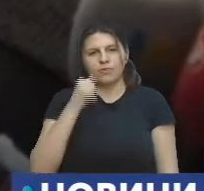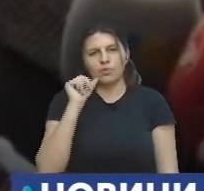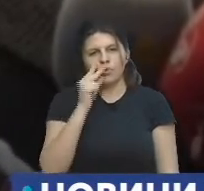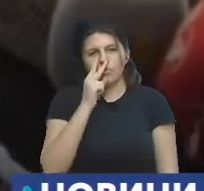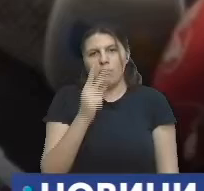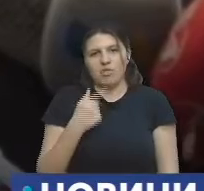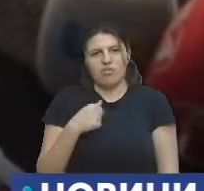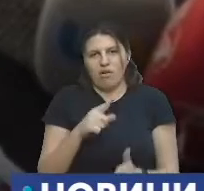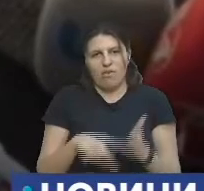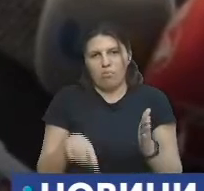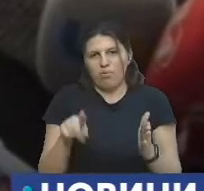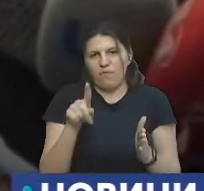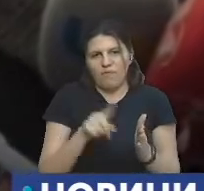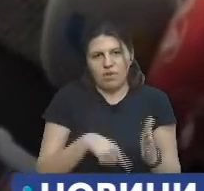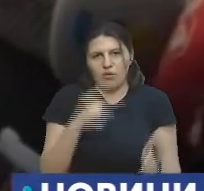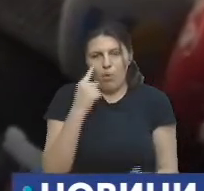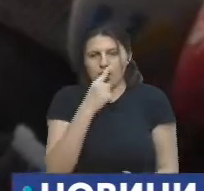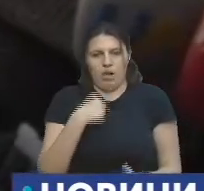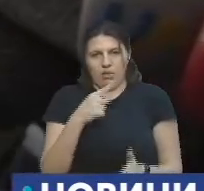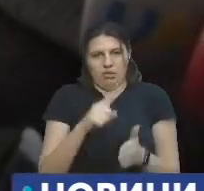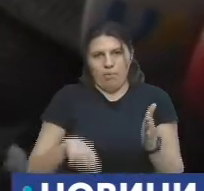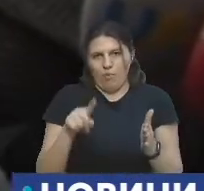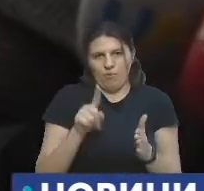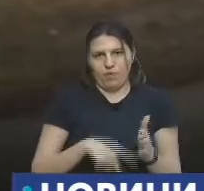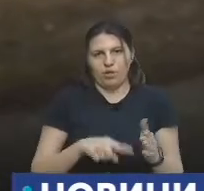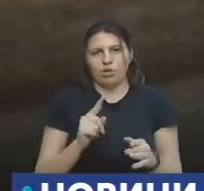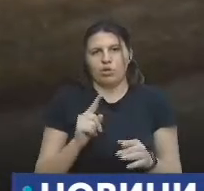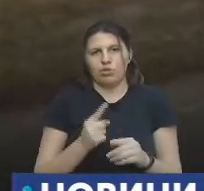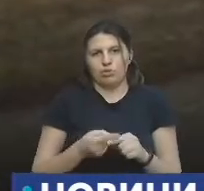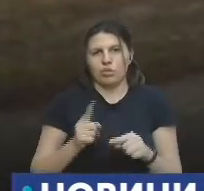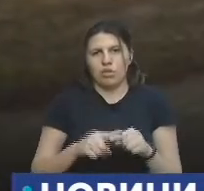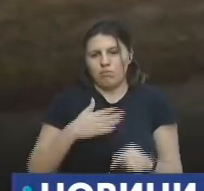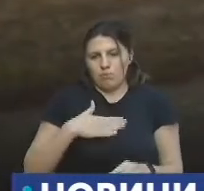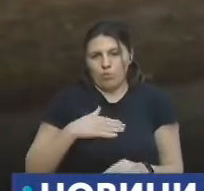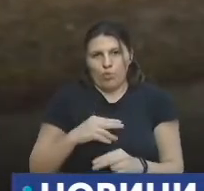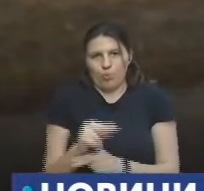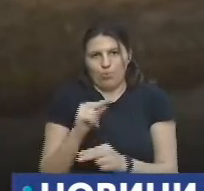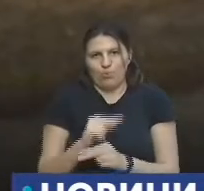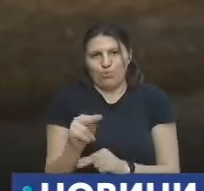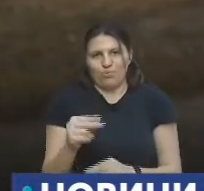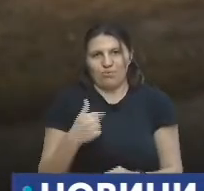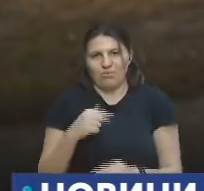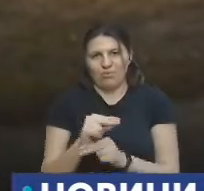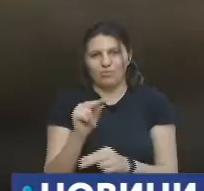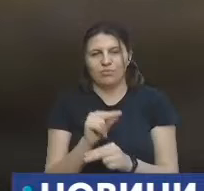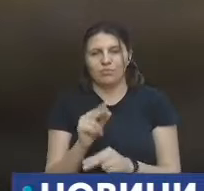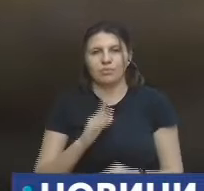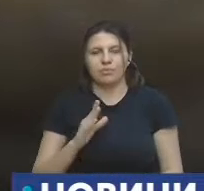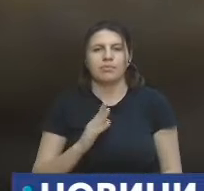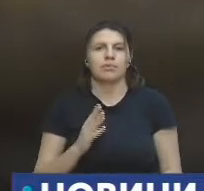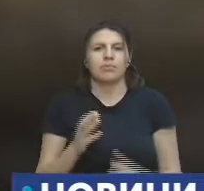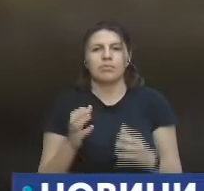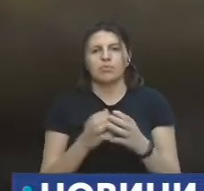повірила своїм очам, так скажемо, що це учень мій. Сергій був старшим кулеметником у взводі розвідки бригади